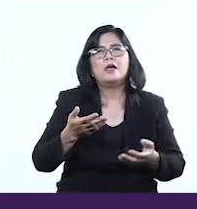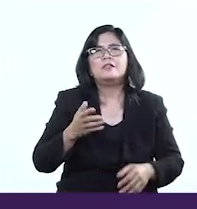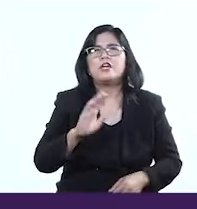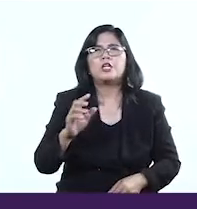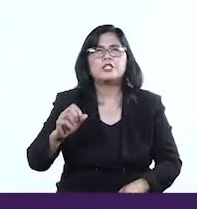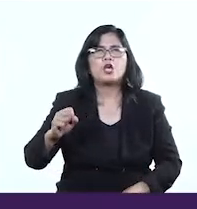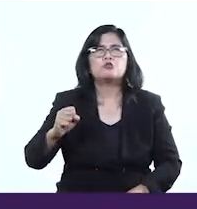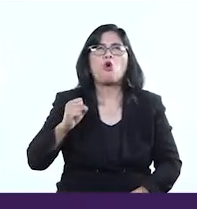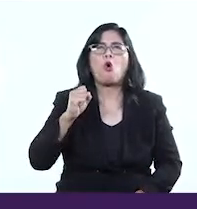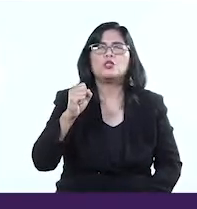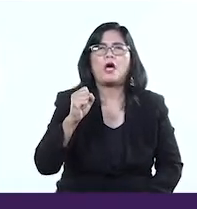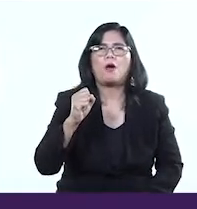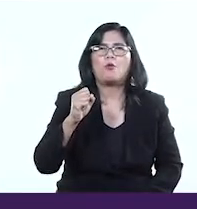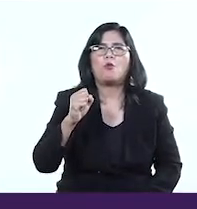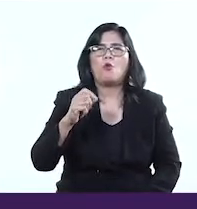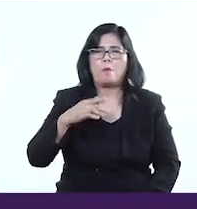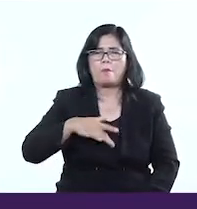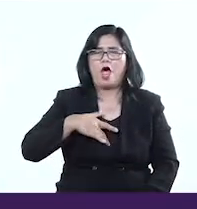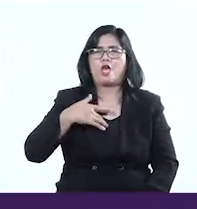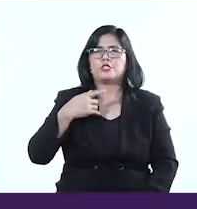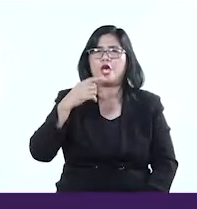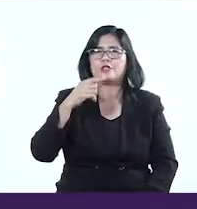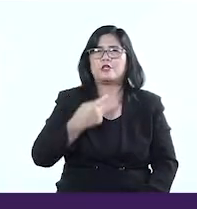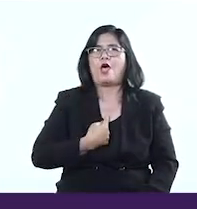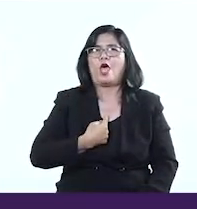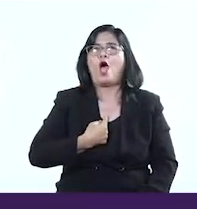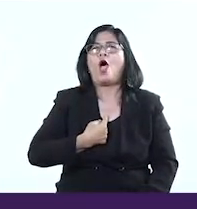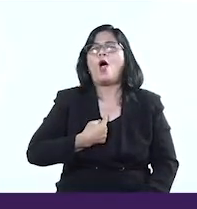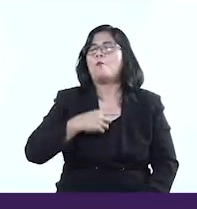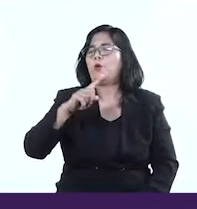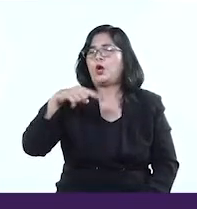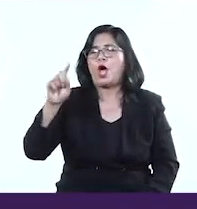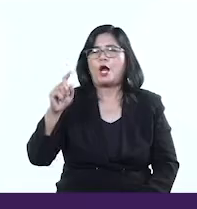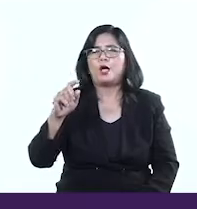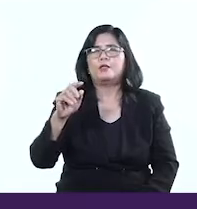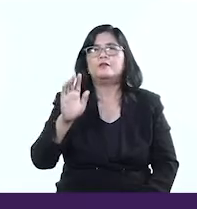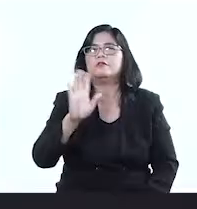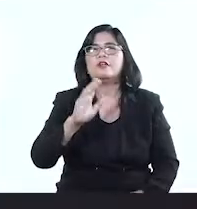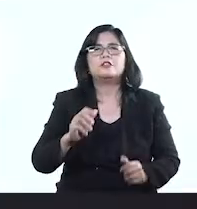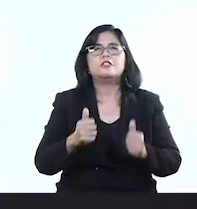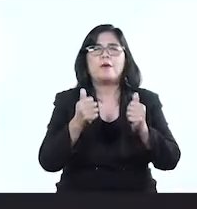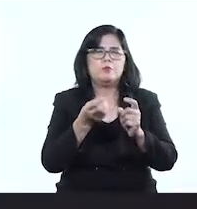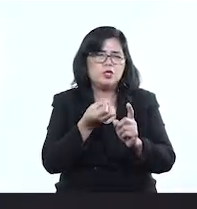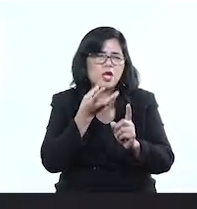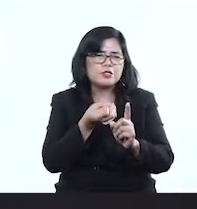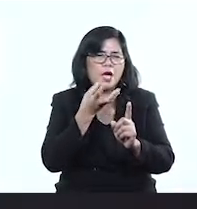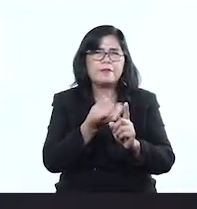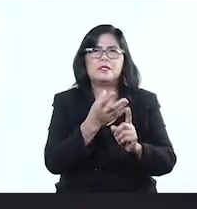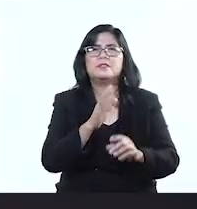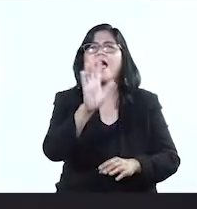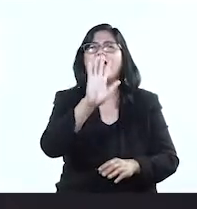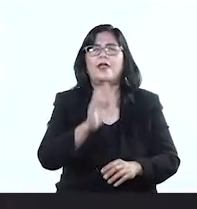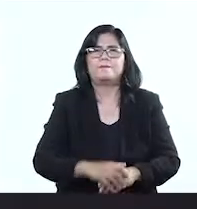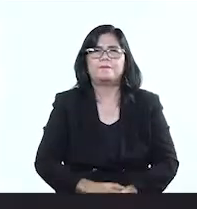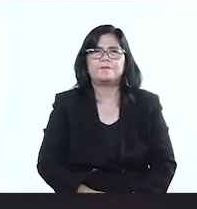sok jago merasa diri benar enggak Siap dikritik enggak Siap ditegur ngasih nasehat Hai Tapi sebaliknya kita